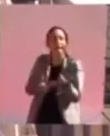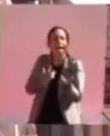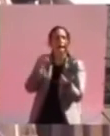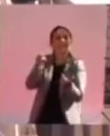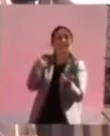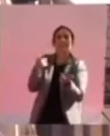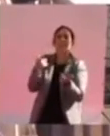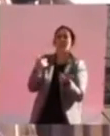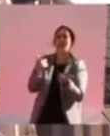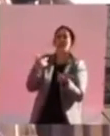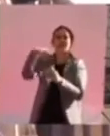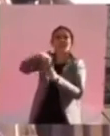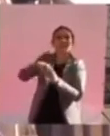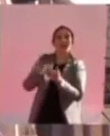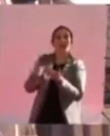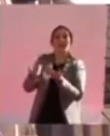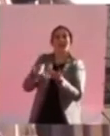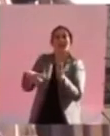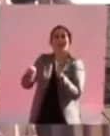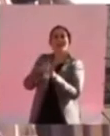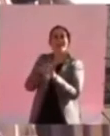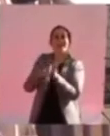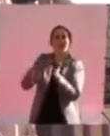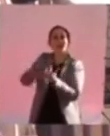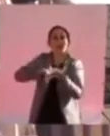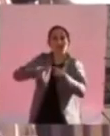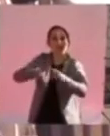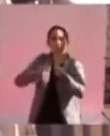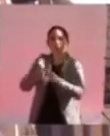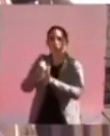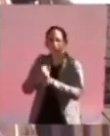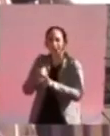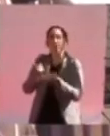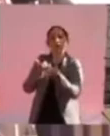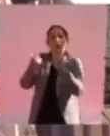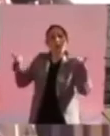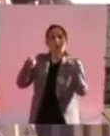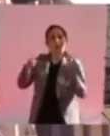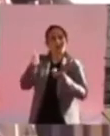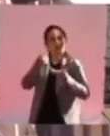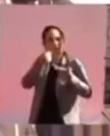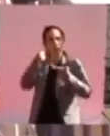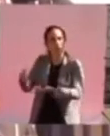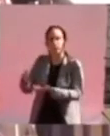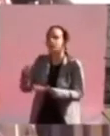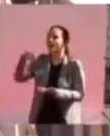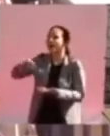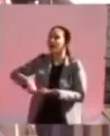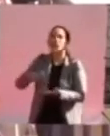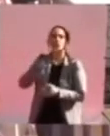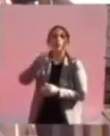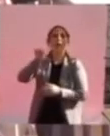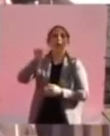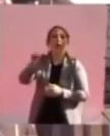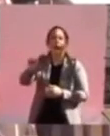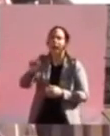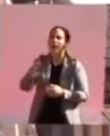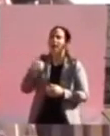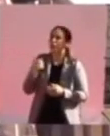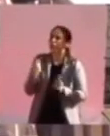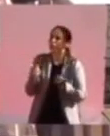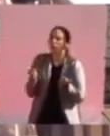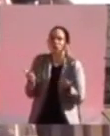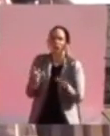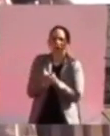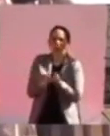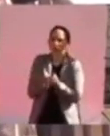rilancio ad oggi non abbiamo standard assistenziali e livelli essenziali di assistenza che possano garantire